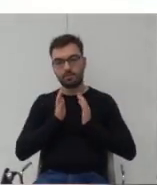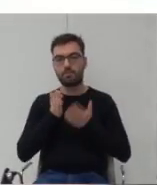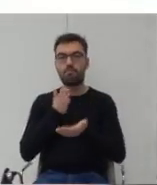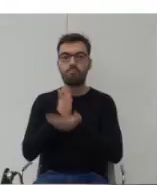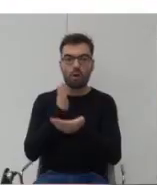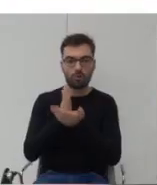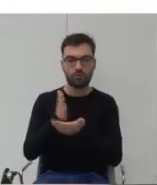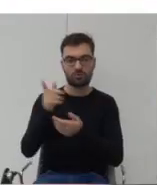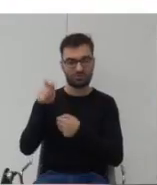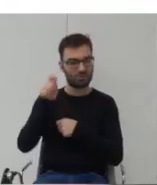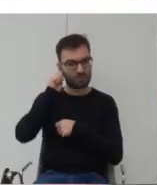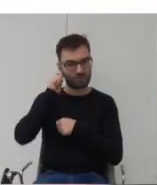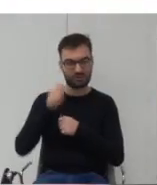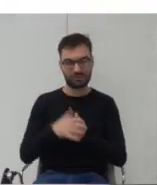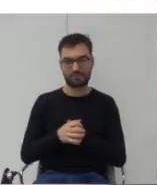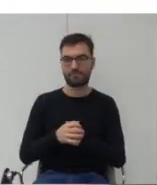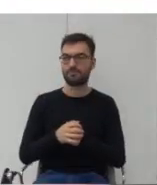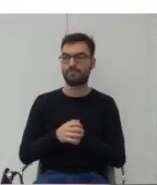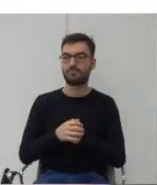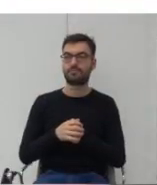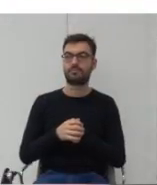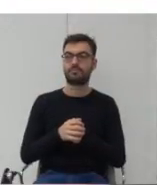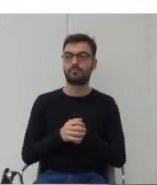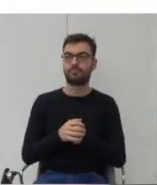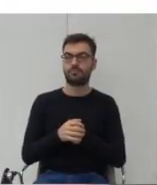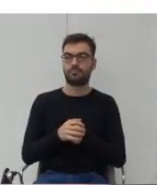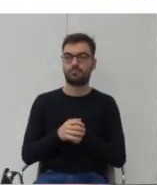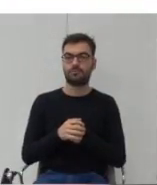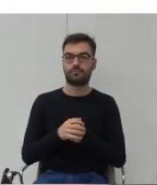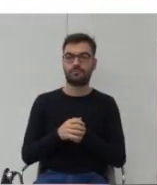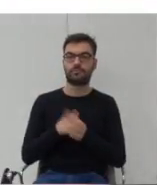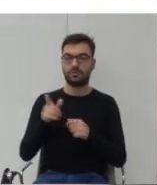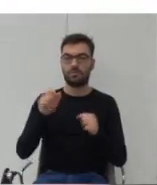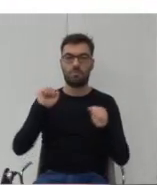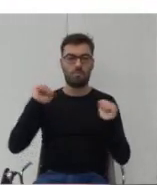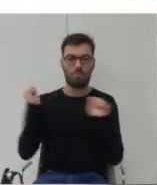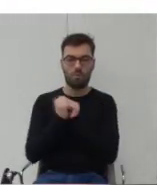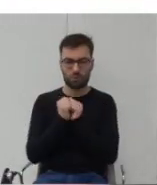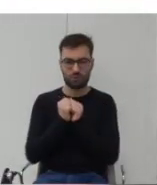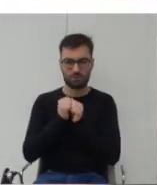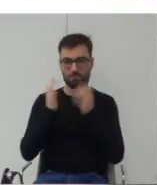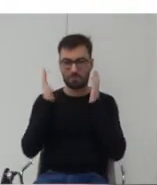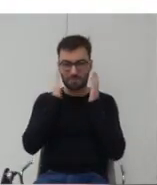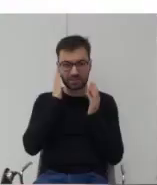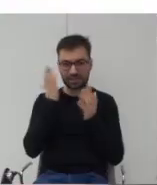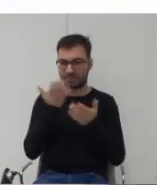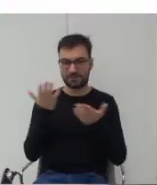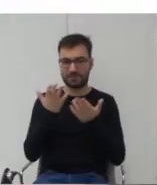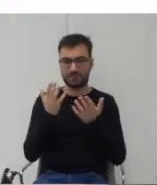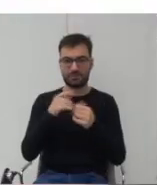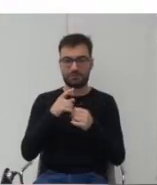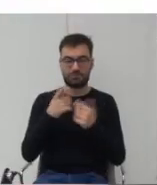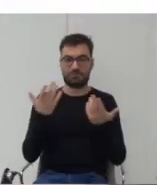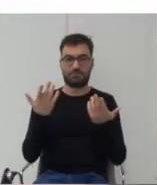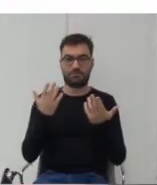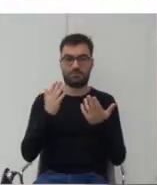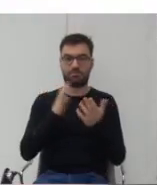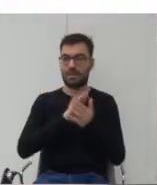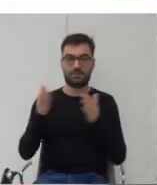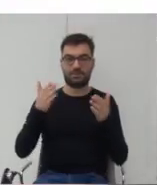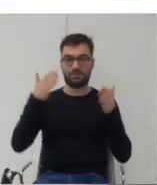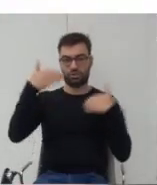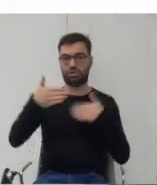zabezpieczyć, pomóc, wesprzeć panią Krystynę, która w mrozy po prostu mieszkała w kompletnym takim,